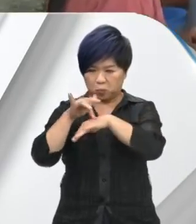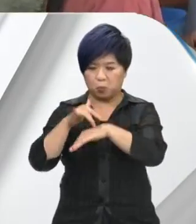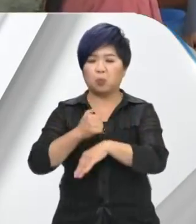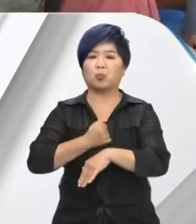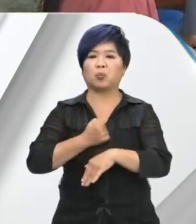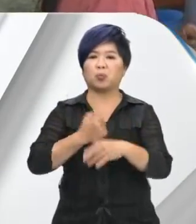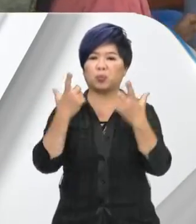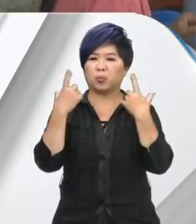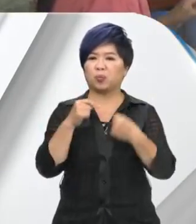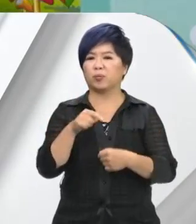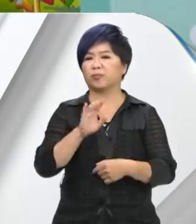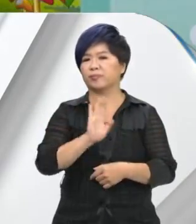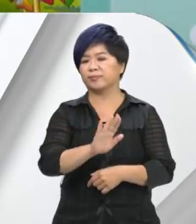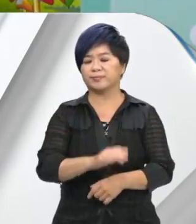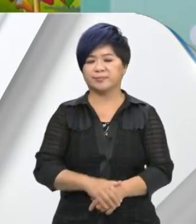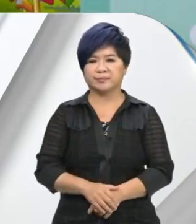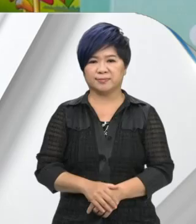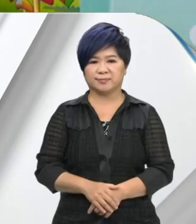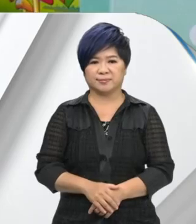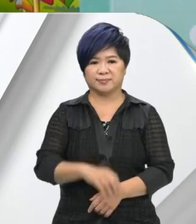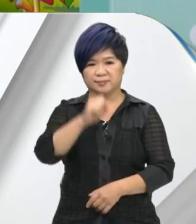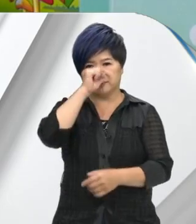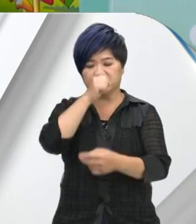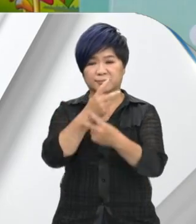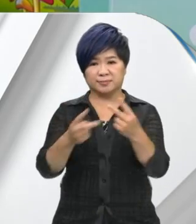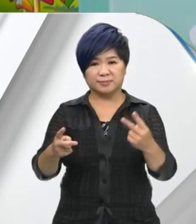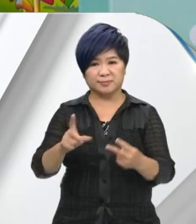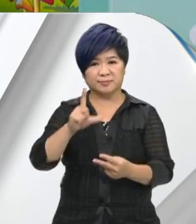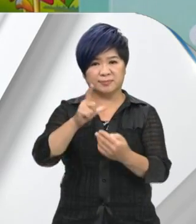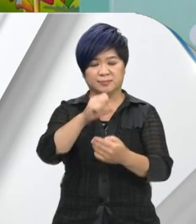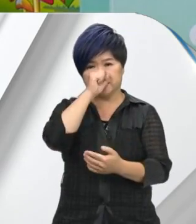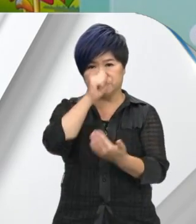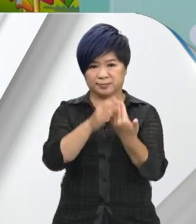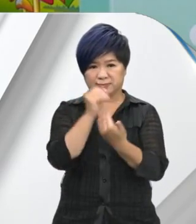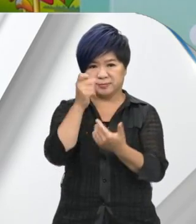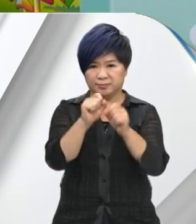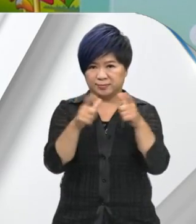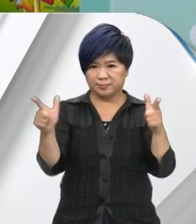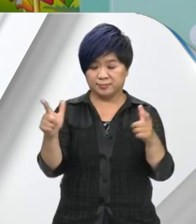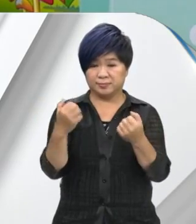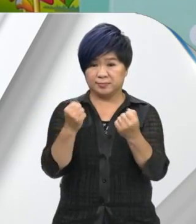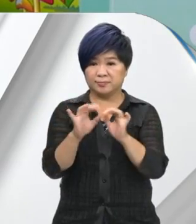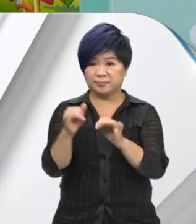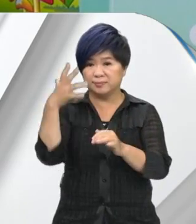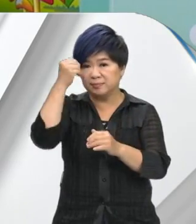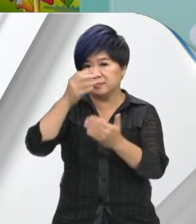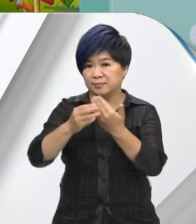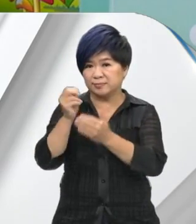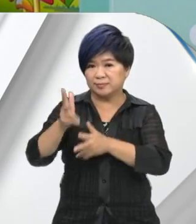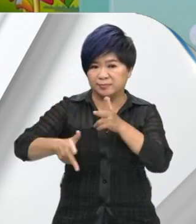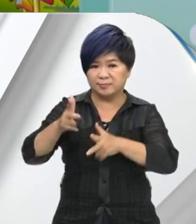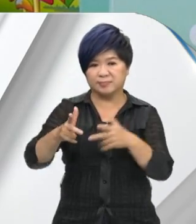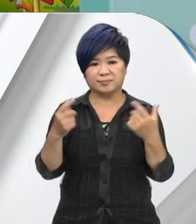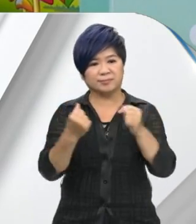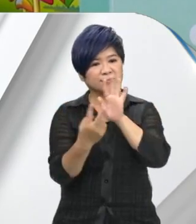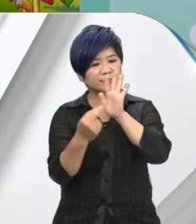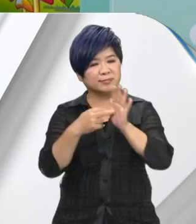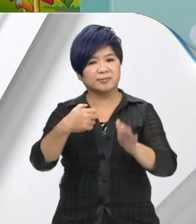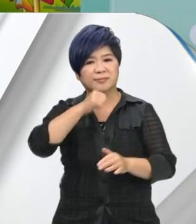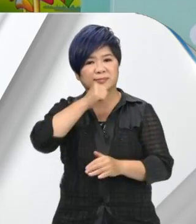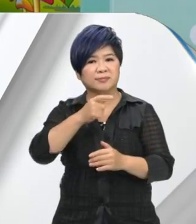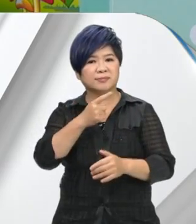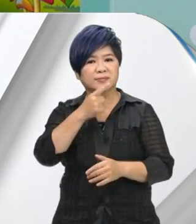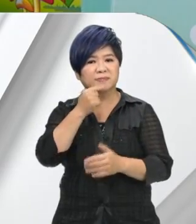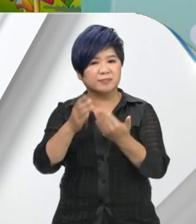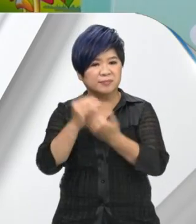界茶产业。 今年的好客上好茶非常的多元，包含了是在地的老茶厂，包含了是台红茶，